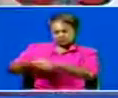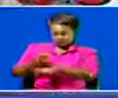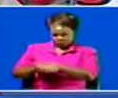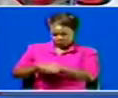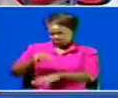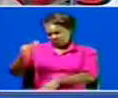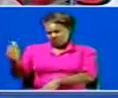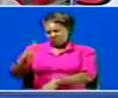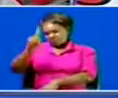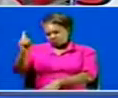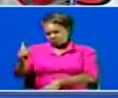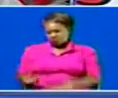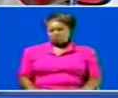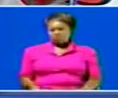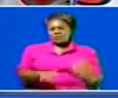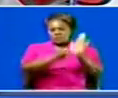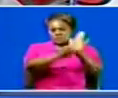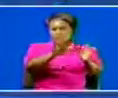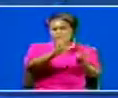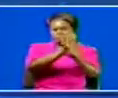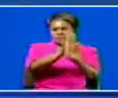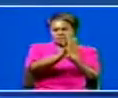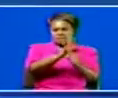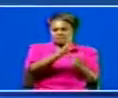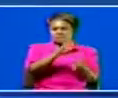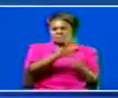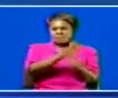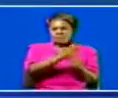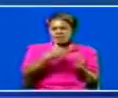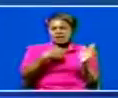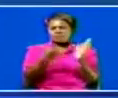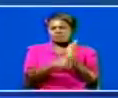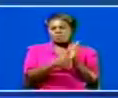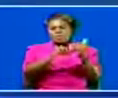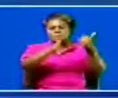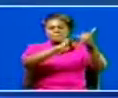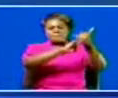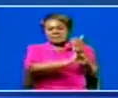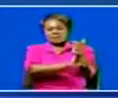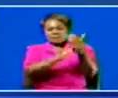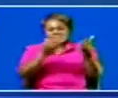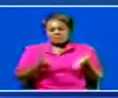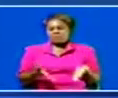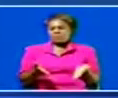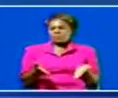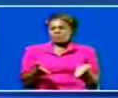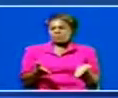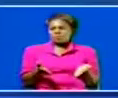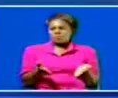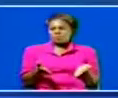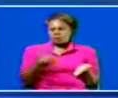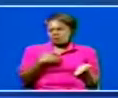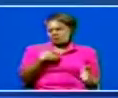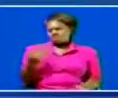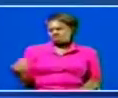swala lingine ambalo kwa mfano kuna wengi wako kwenye matatizo ya ndoa zao. Naam. Sasa labda wana